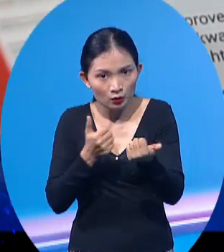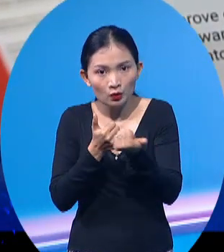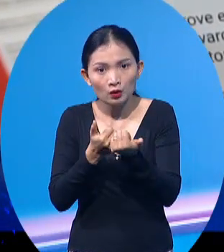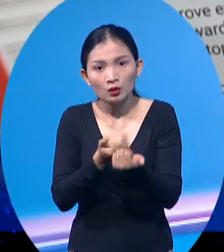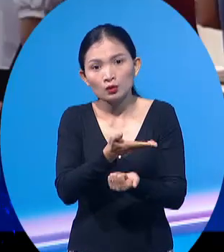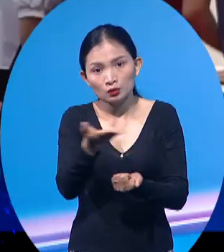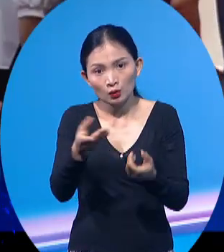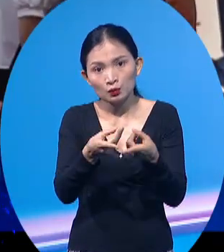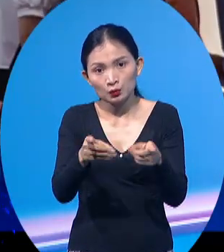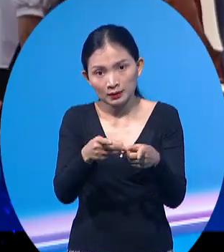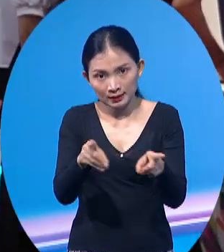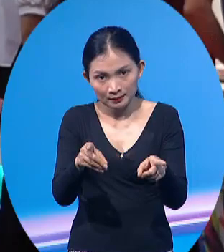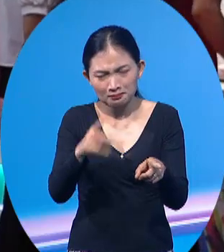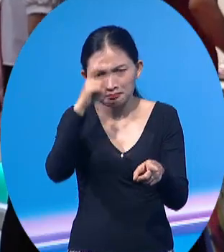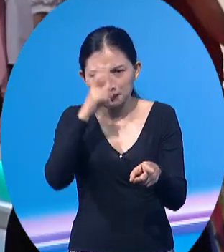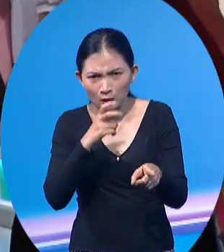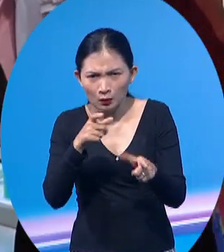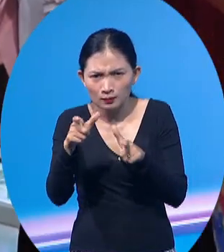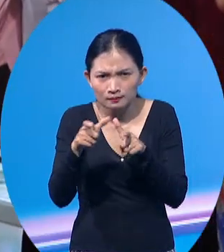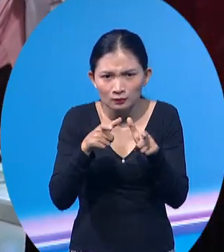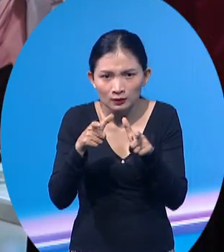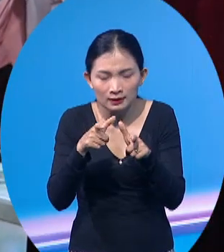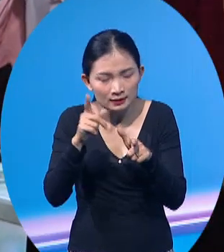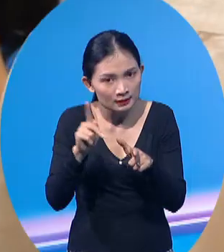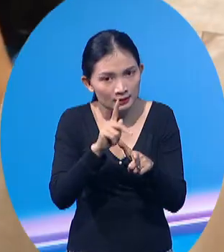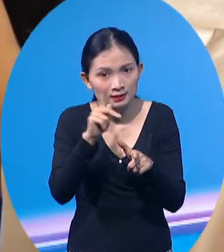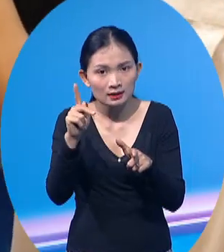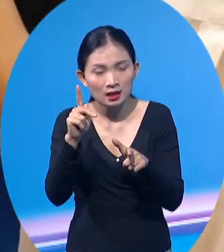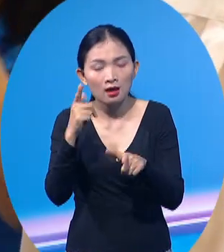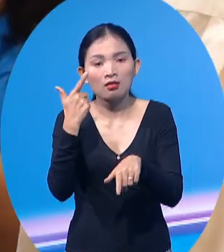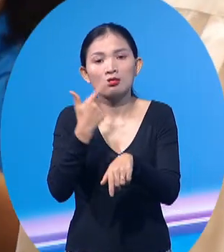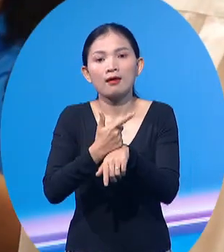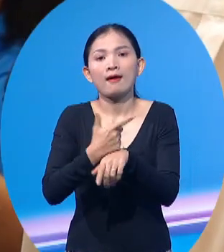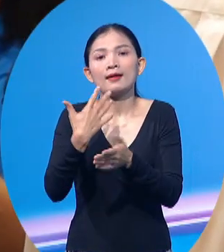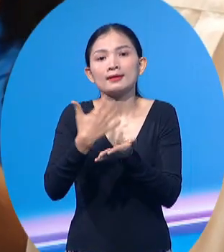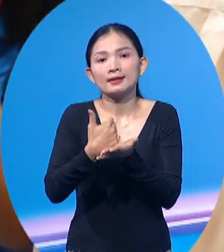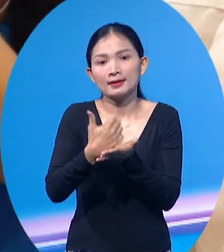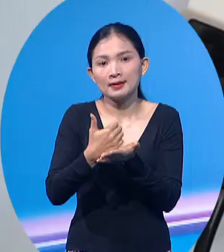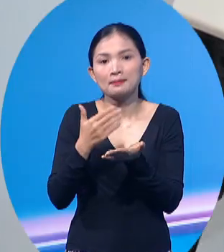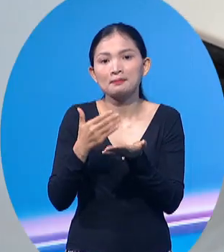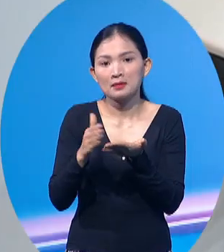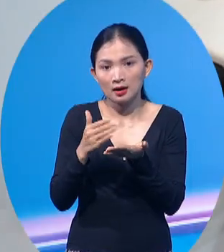quy trình kiểm soát màu sắc, giúp đẩy nhanh quy trình phối màu nhằm tiết kiệm thời gian, công sức và chi phí.